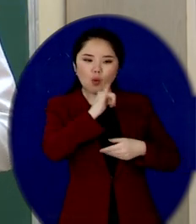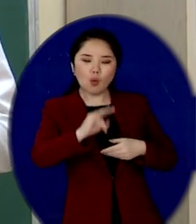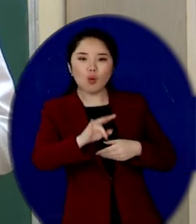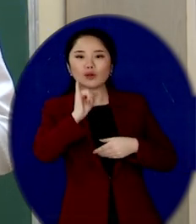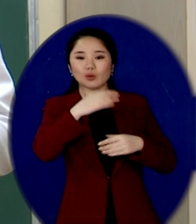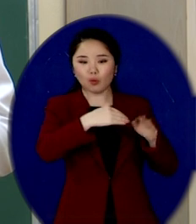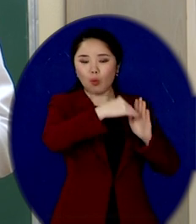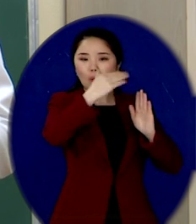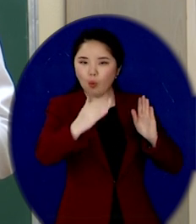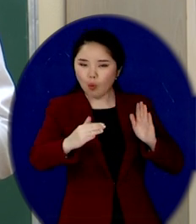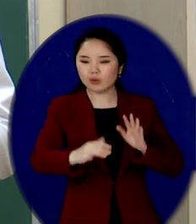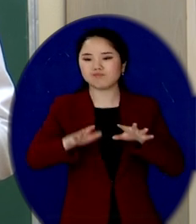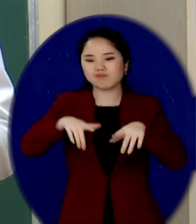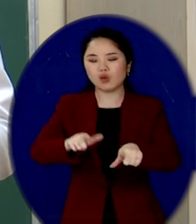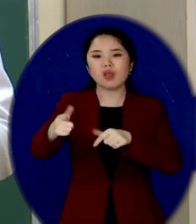нэрийг хэн өгдөг вэ?